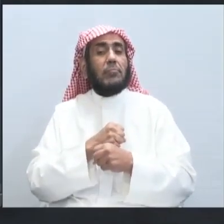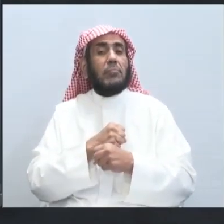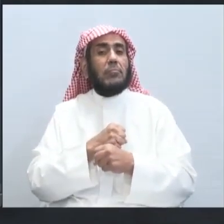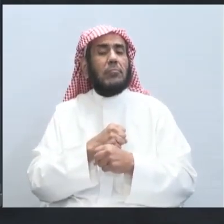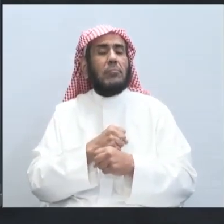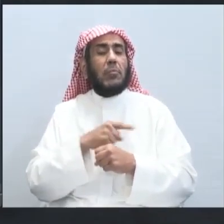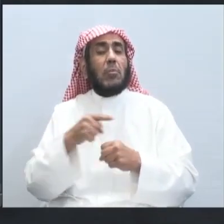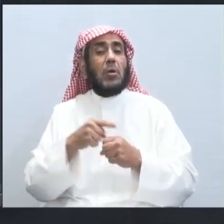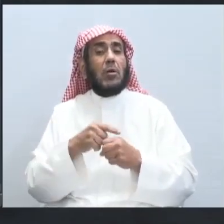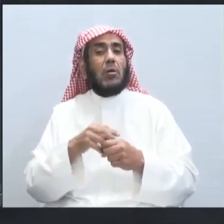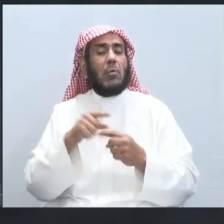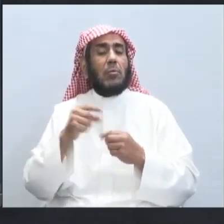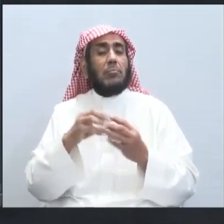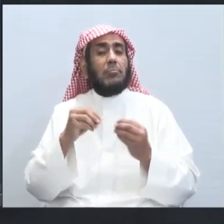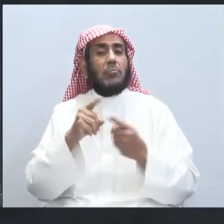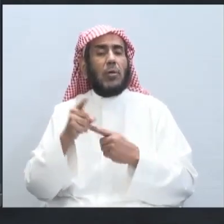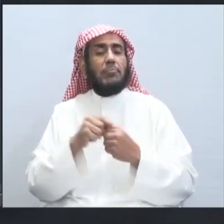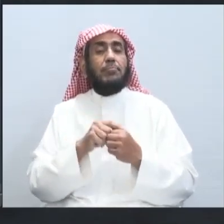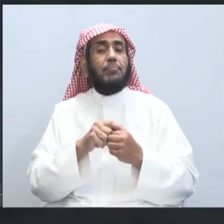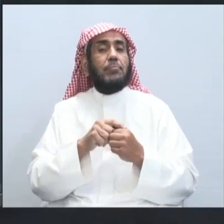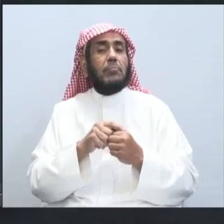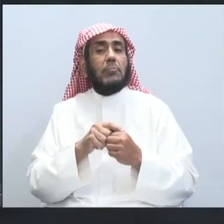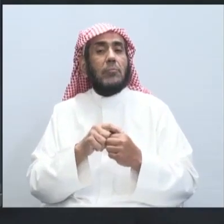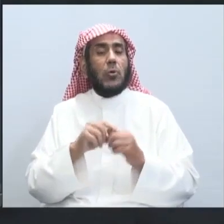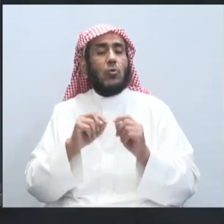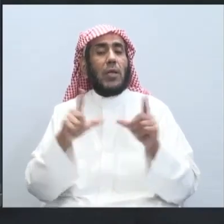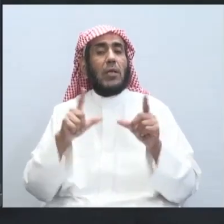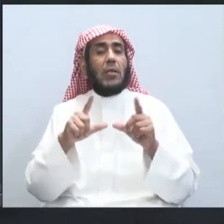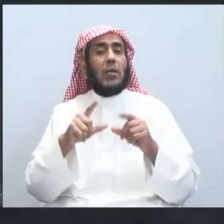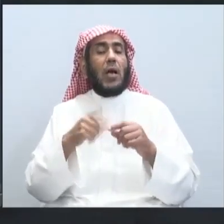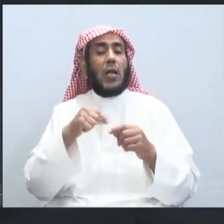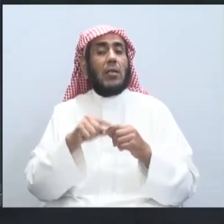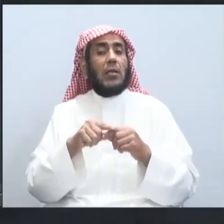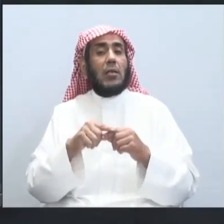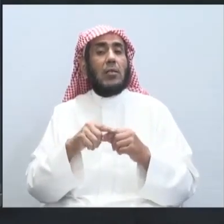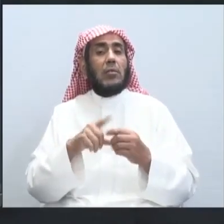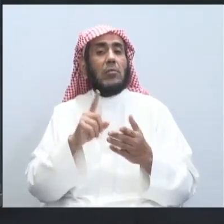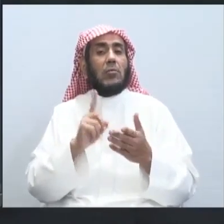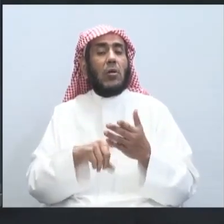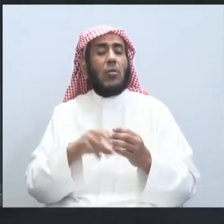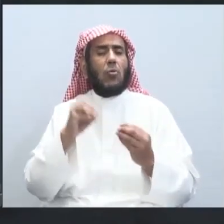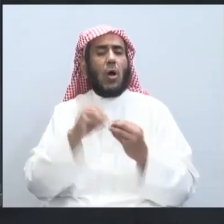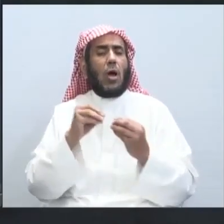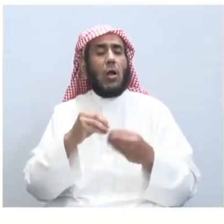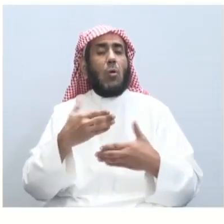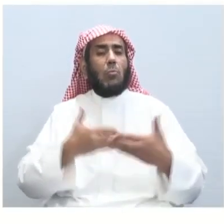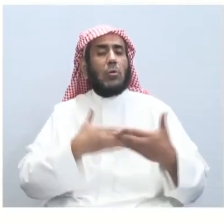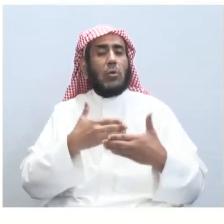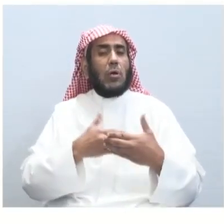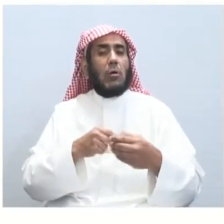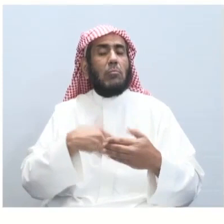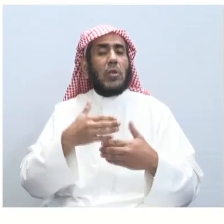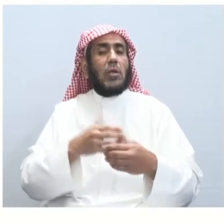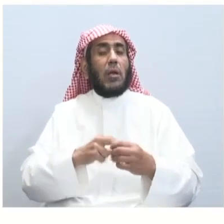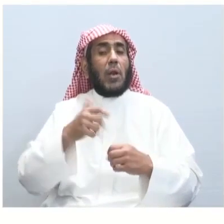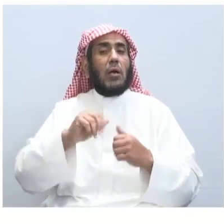مما يعني انه تبين عندنا ان تكون هذه الثقه المتبادله بالتالي